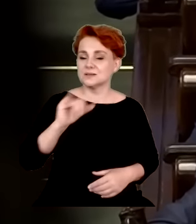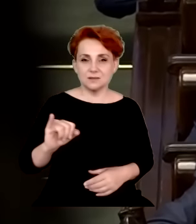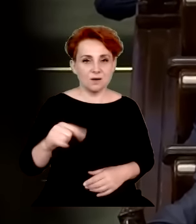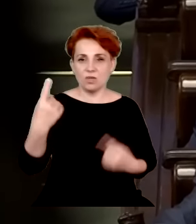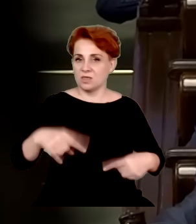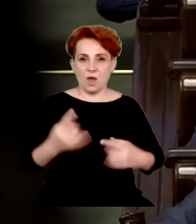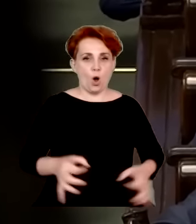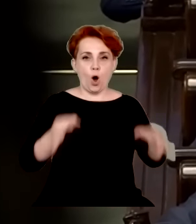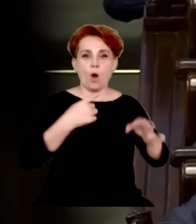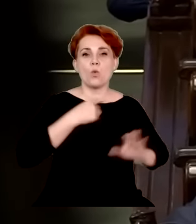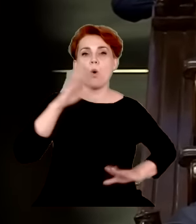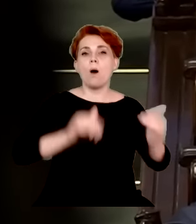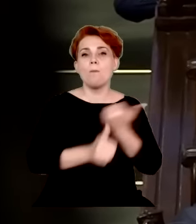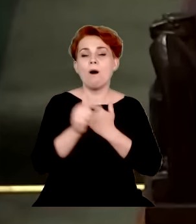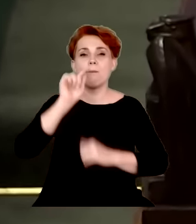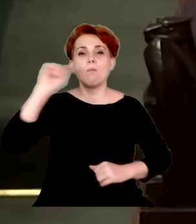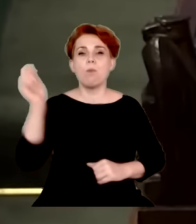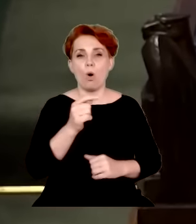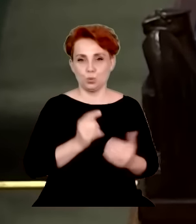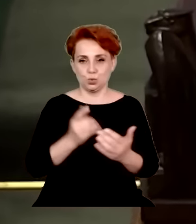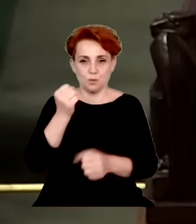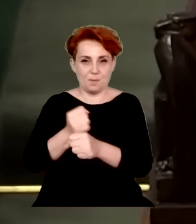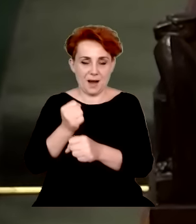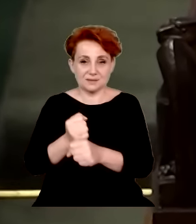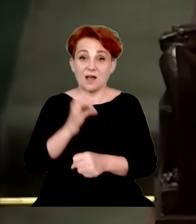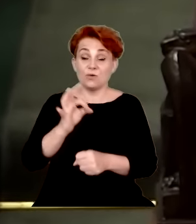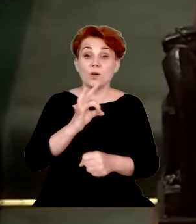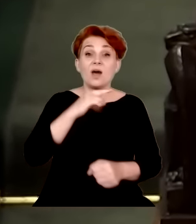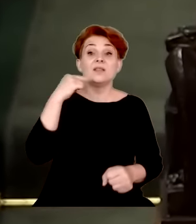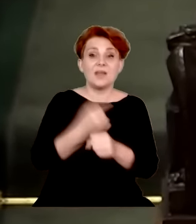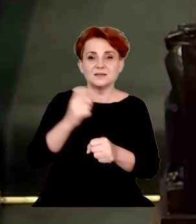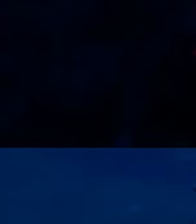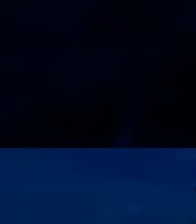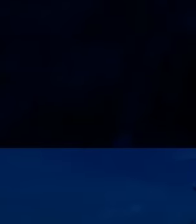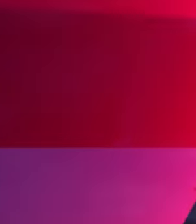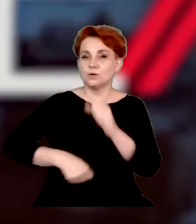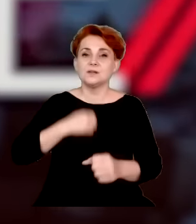obecny na głosowaniu z powodu podróży służbowej. Decyzję o jego dymisji podjął premier Donald Tusk.